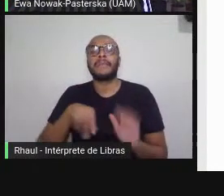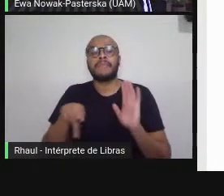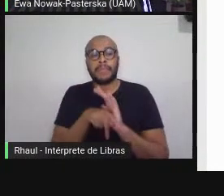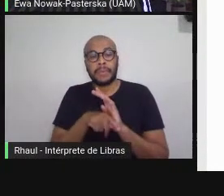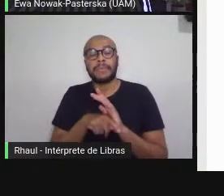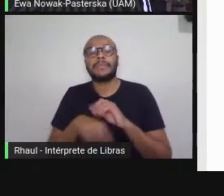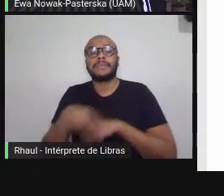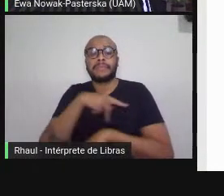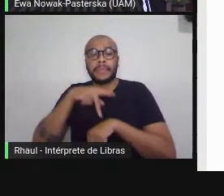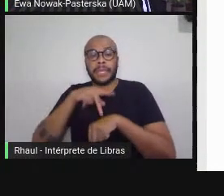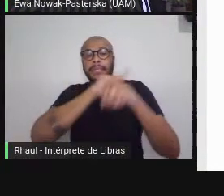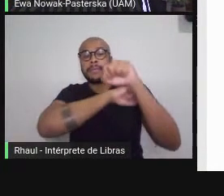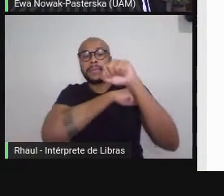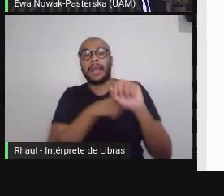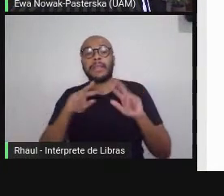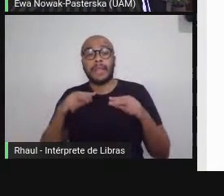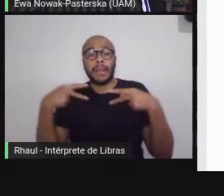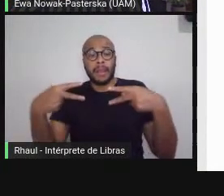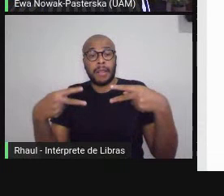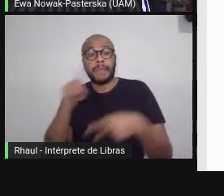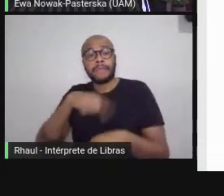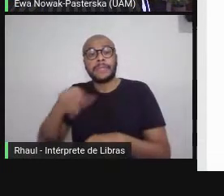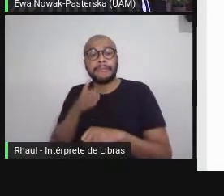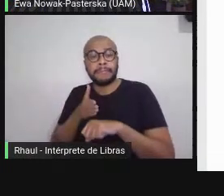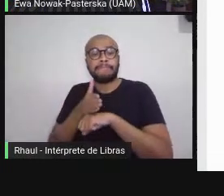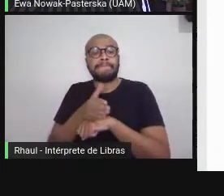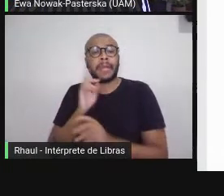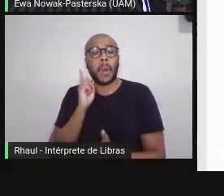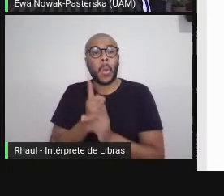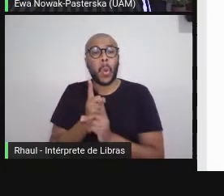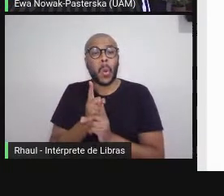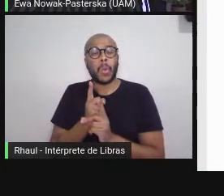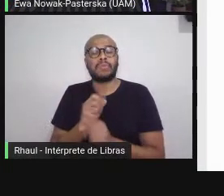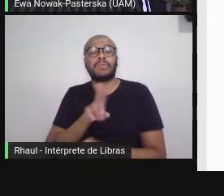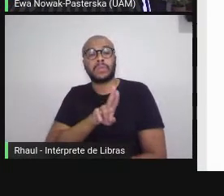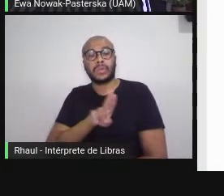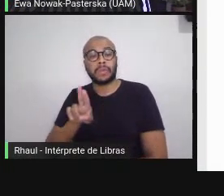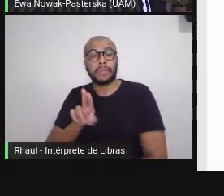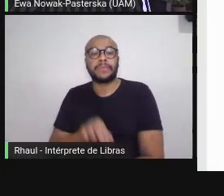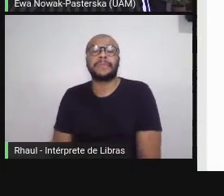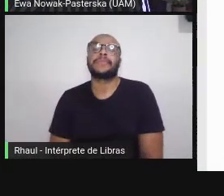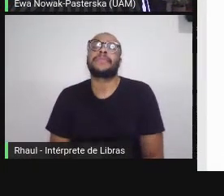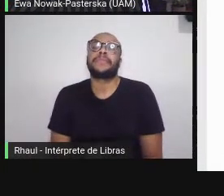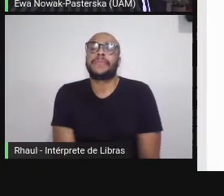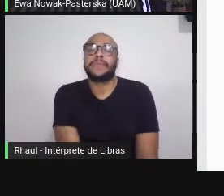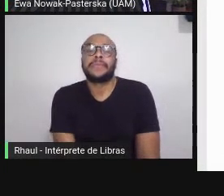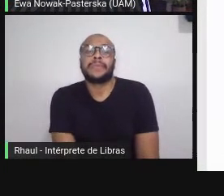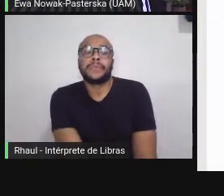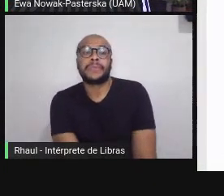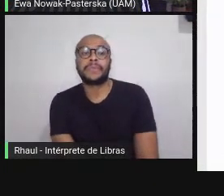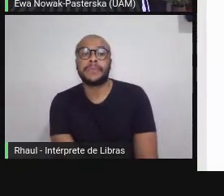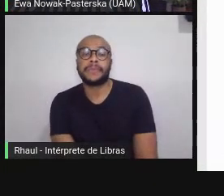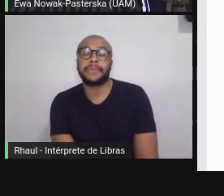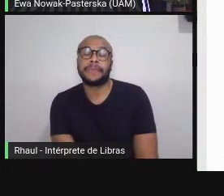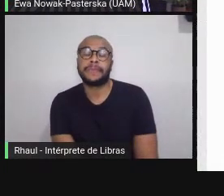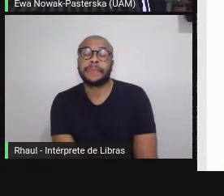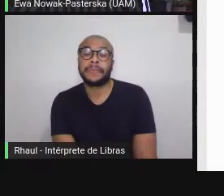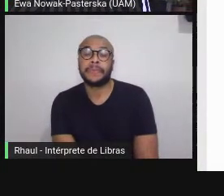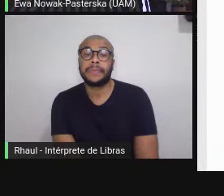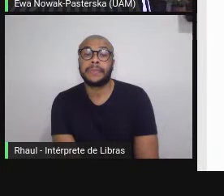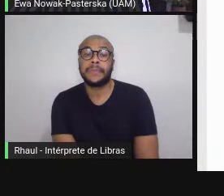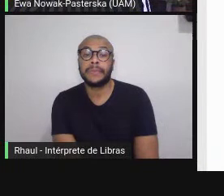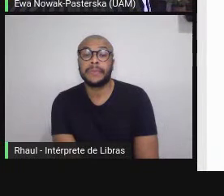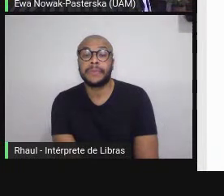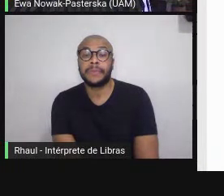um link onde se pode encontrar essa lista. Tak, najwięcej Polaków to nie bardzo